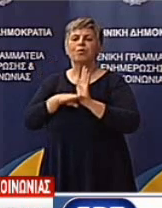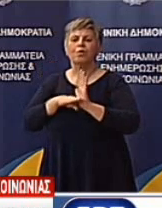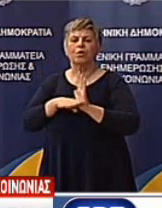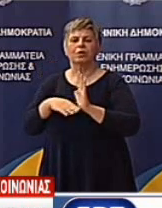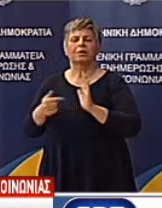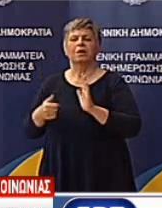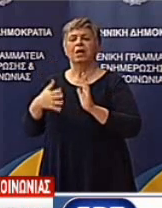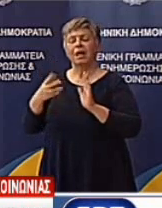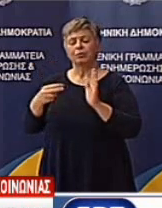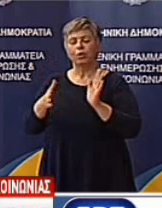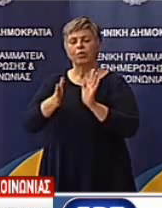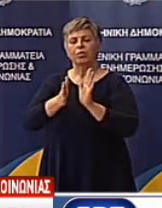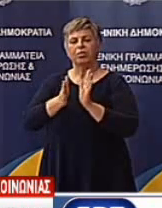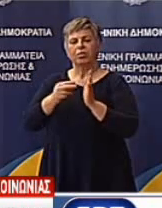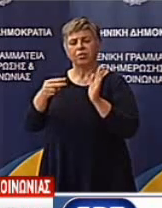16, 17 και 18.